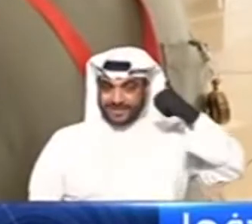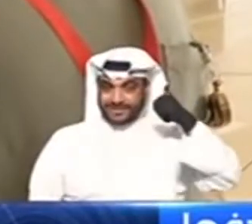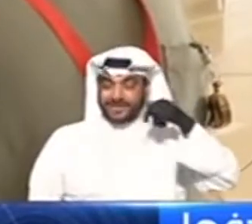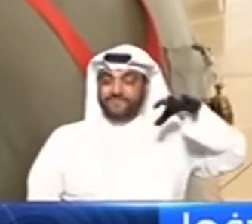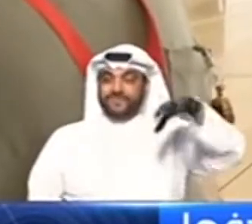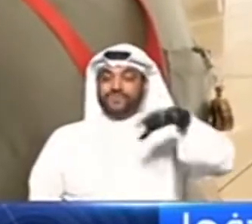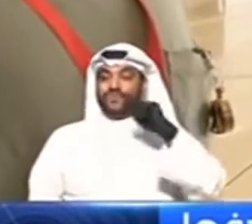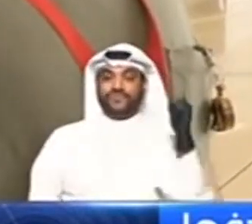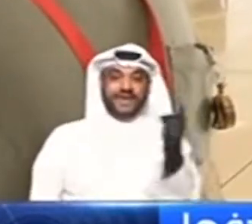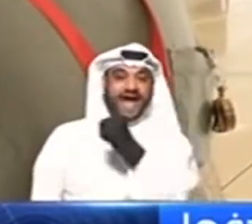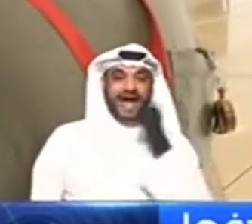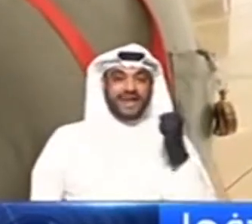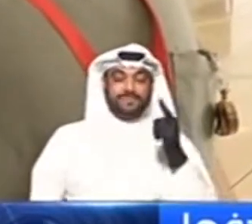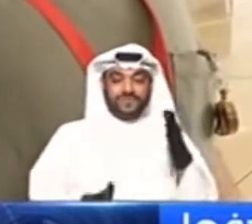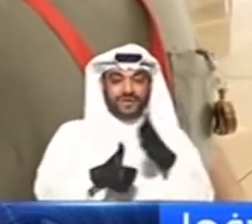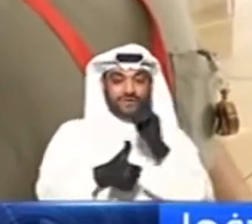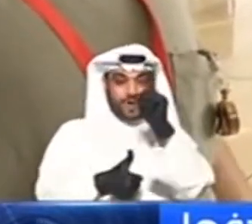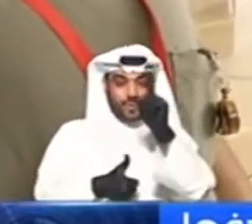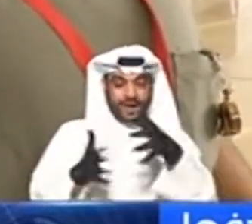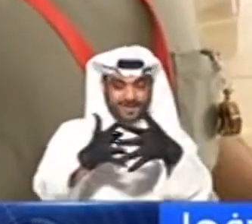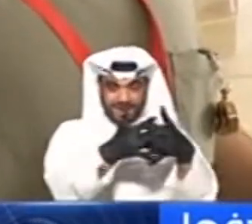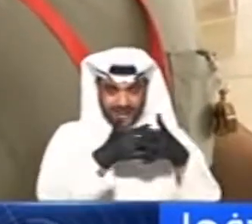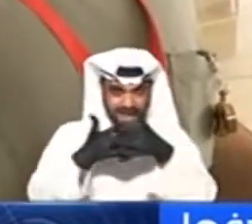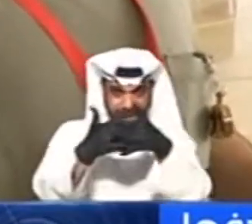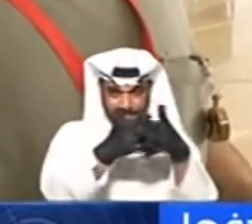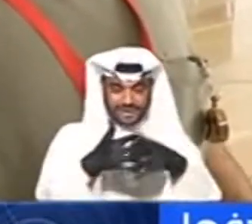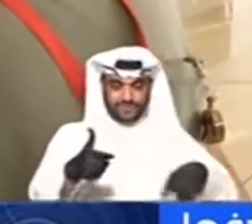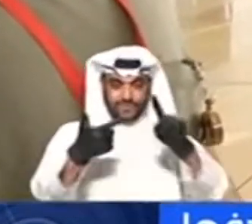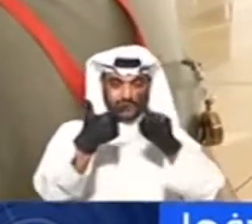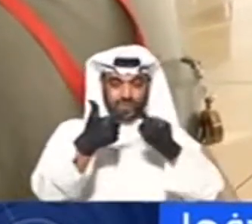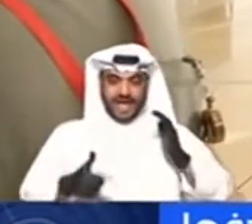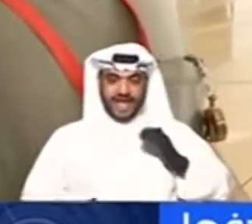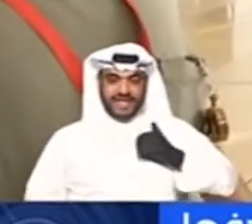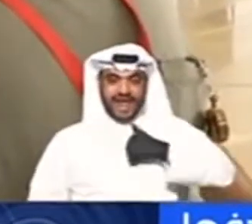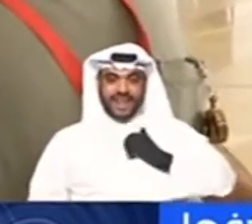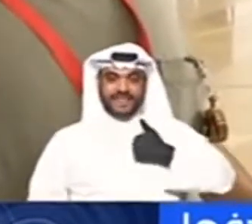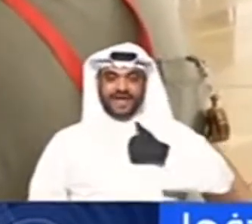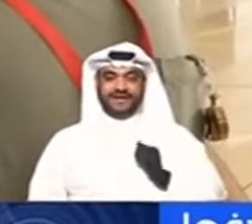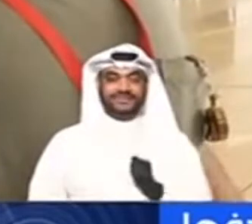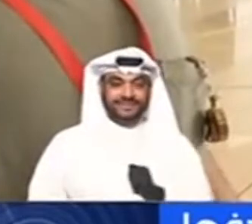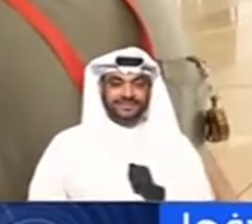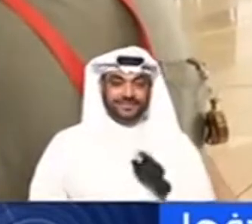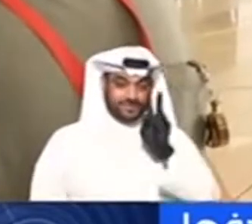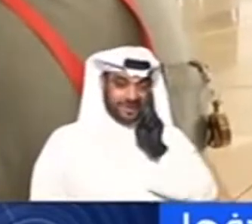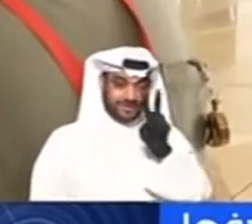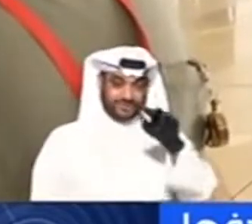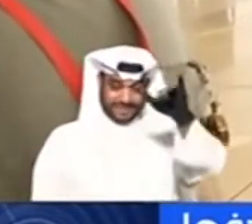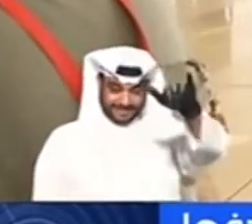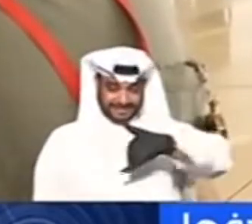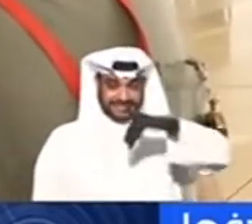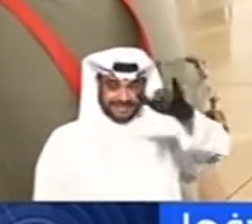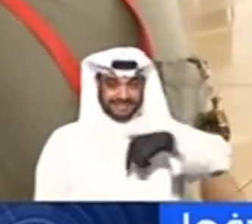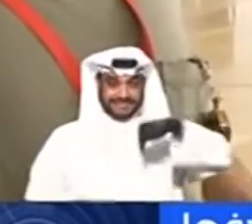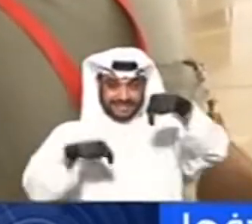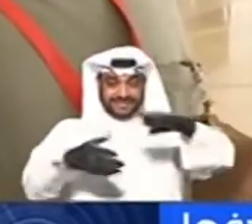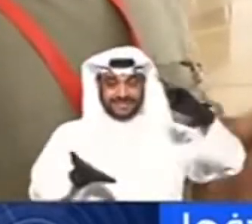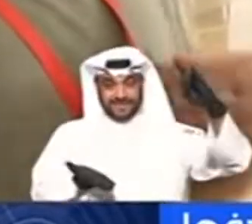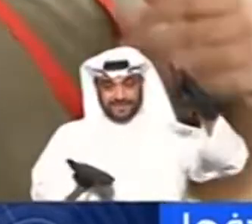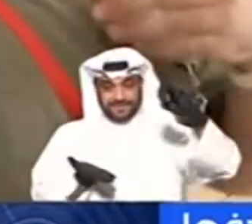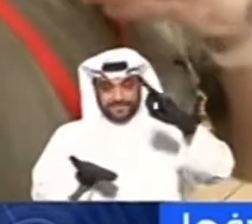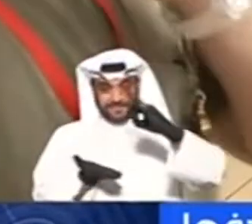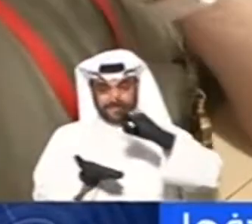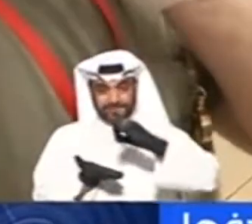العالم وبالأساس الولايات المتحدة الأمريكية وكندا. وقد شهدنا للتو وصول أول